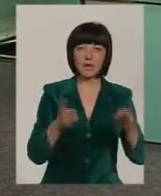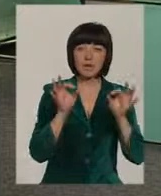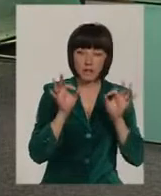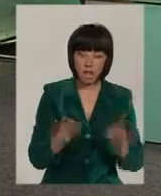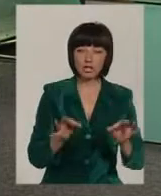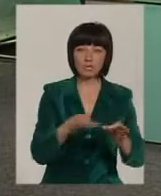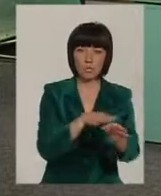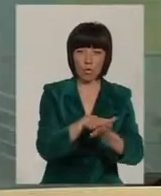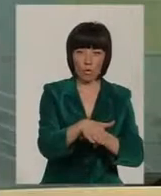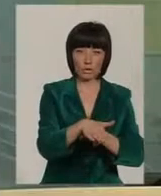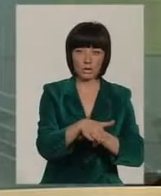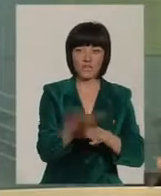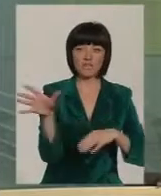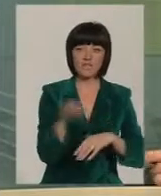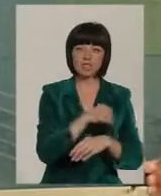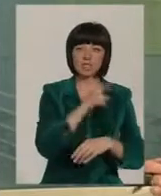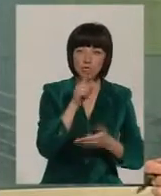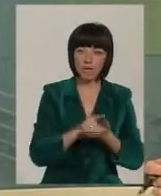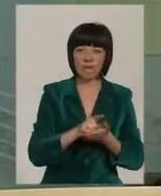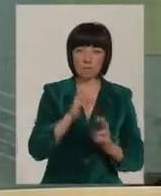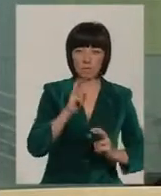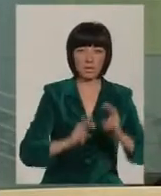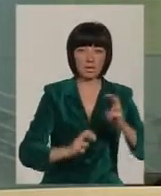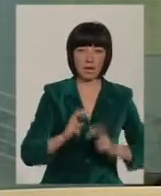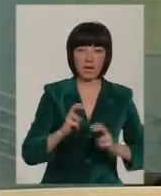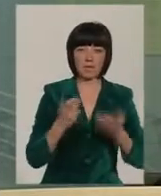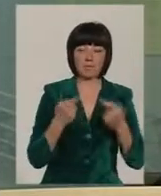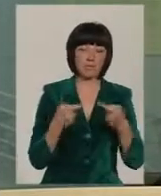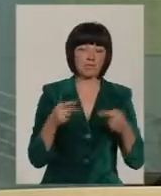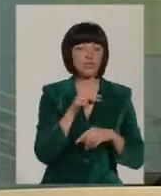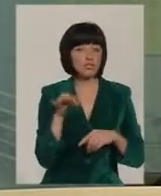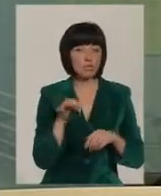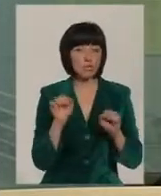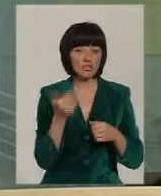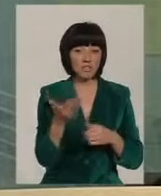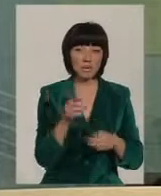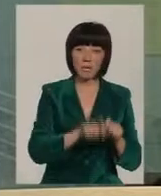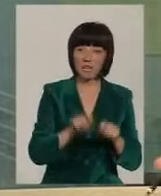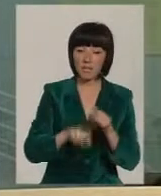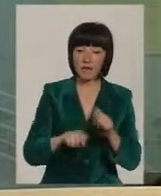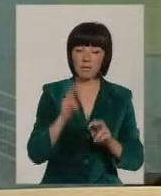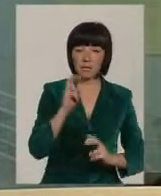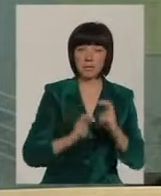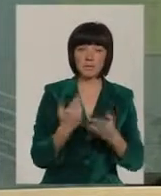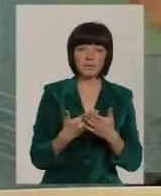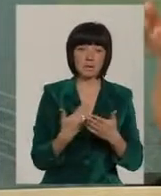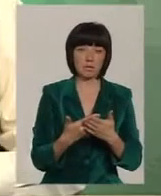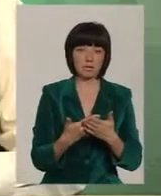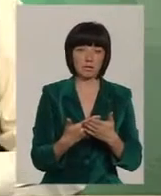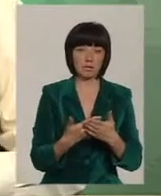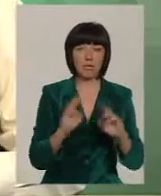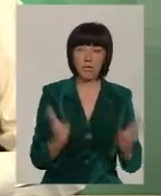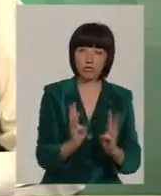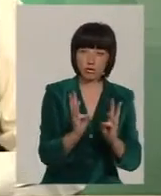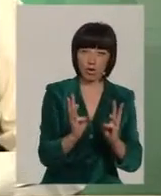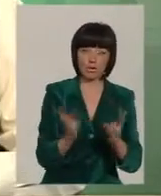належному виконанню всіх зобов'язань підприємств? Там, чи можете ви перевіряти на підприємстві